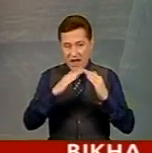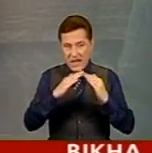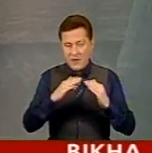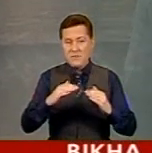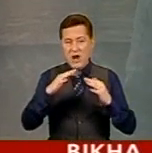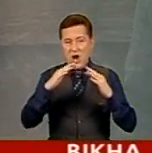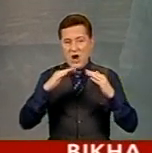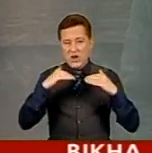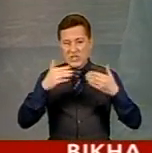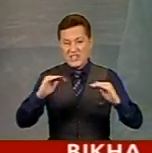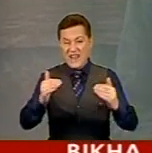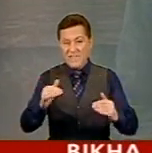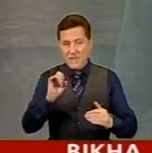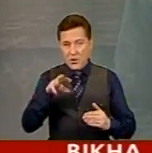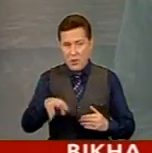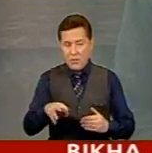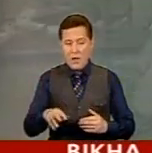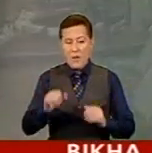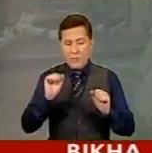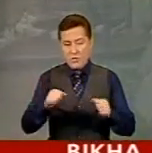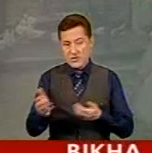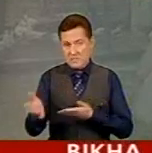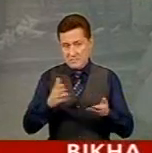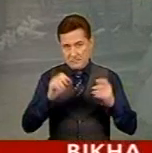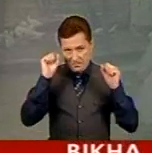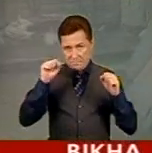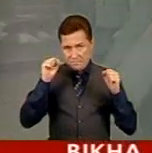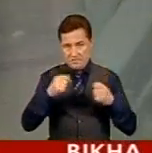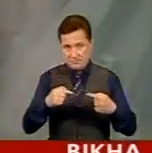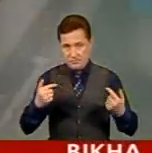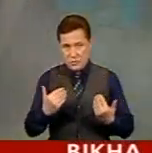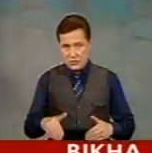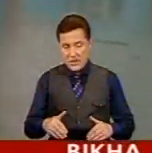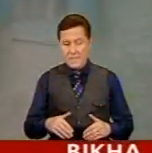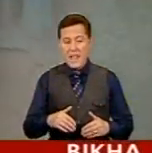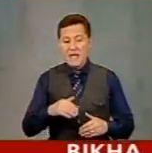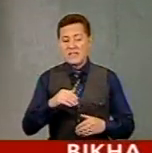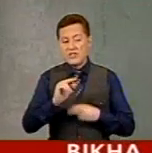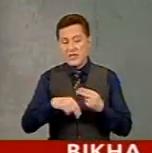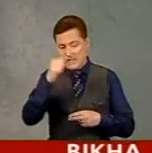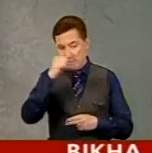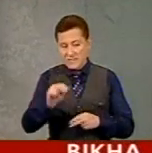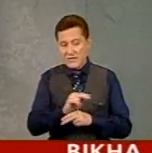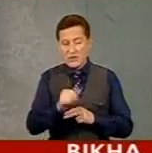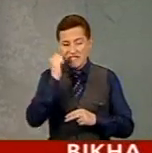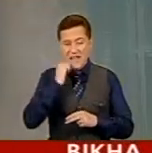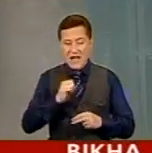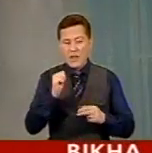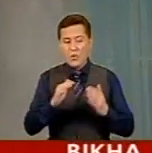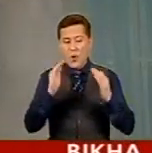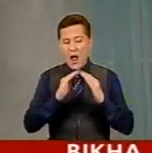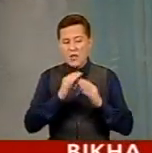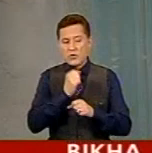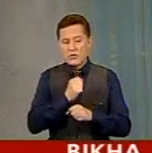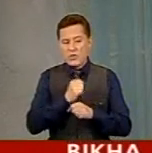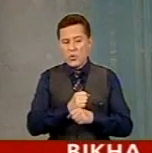в принципі, запускати перших жителів. За місяць-другий волонтери ще планують відремонтувати стареньку хату на подвір'ї. Зроблять її